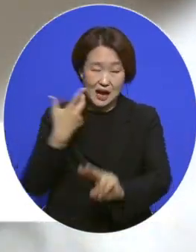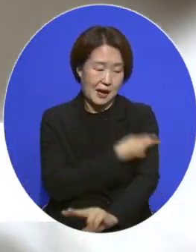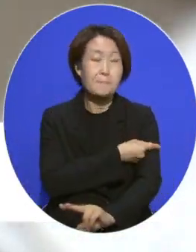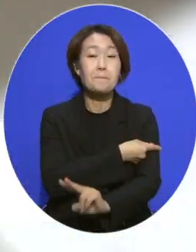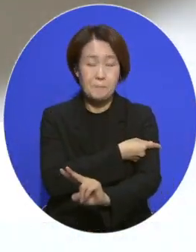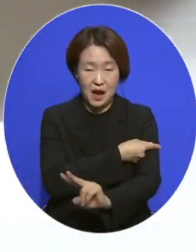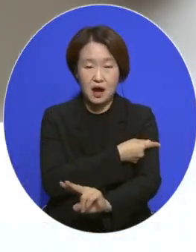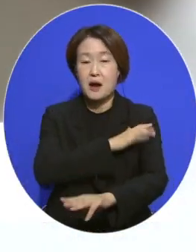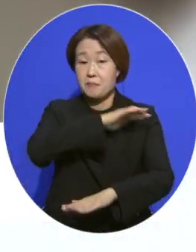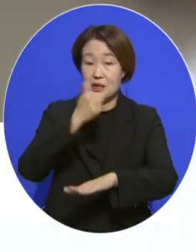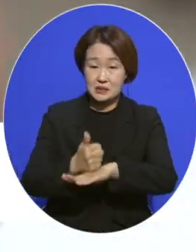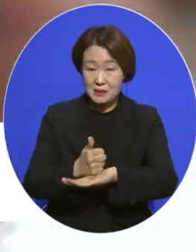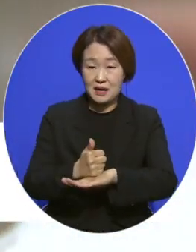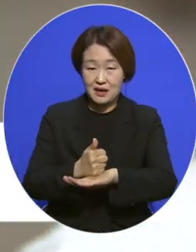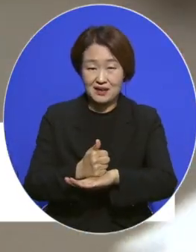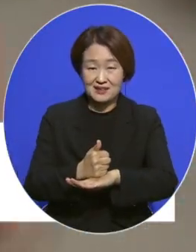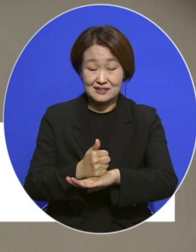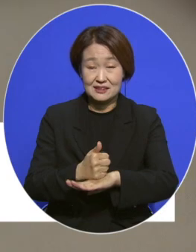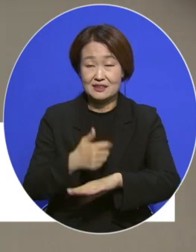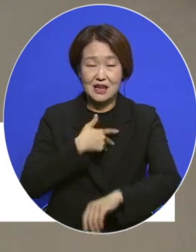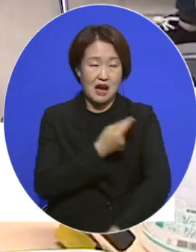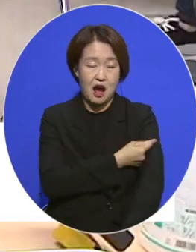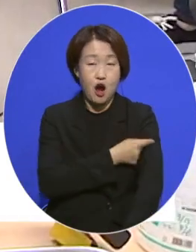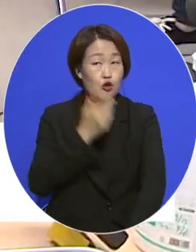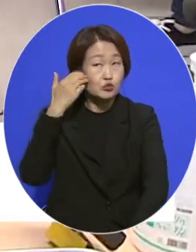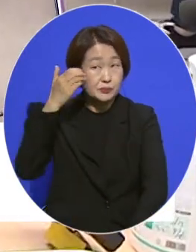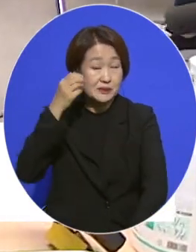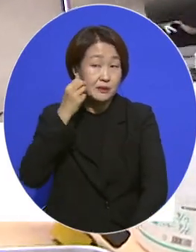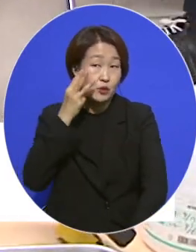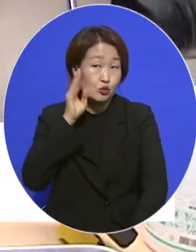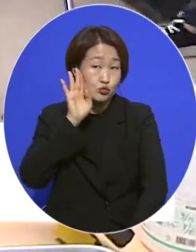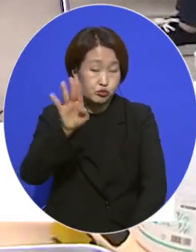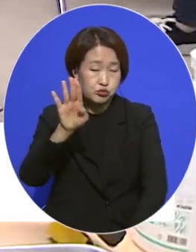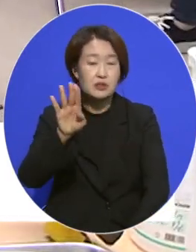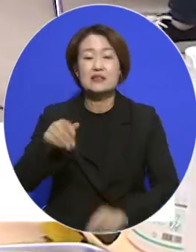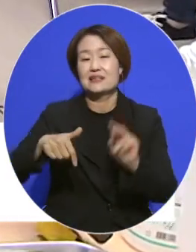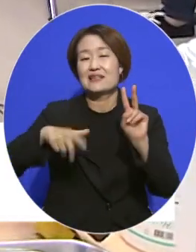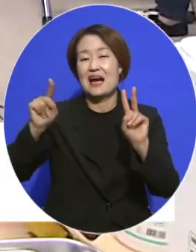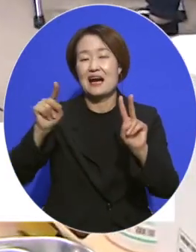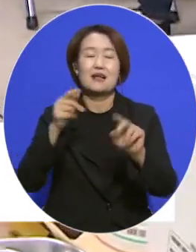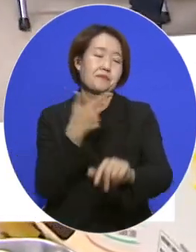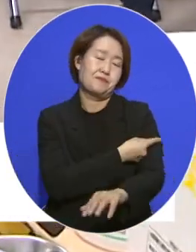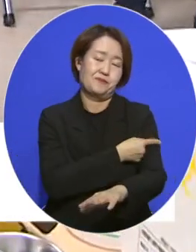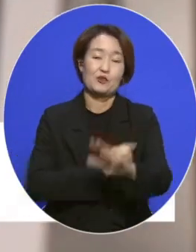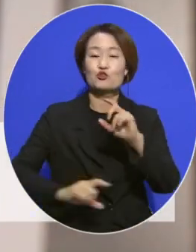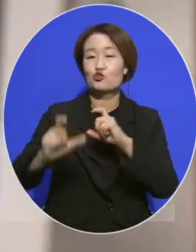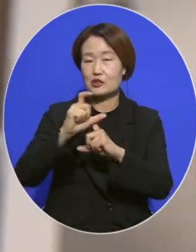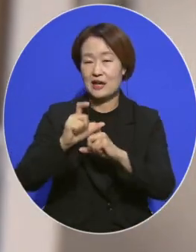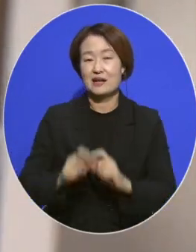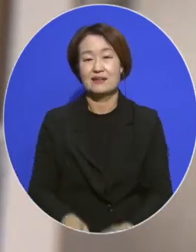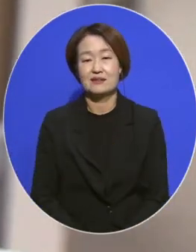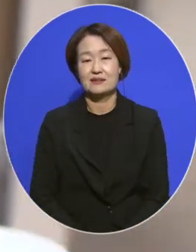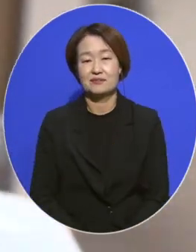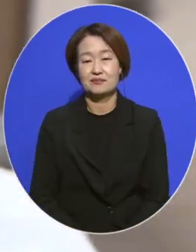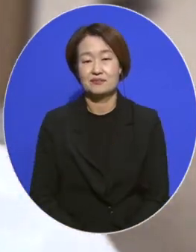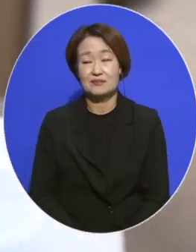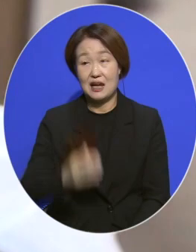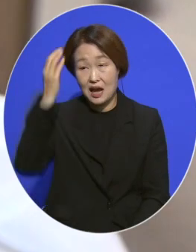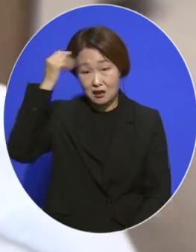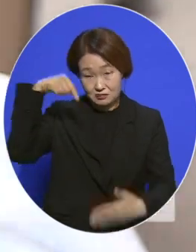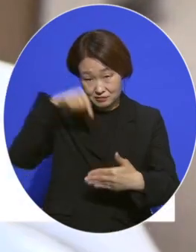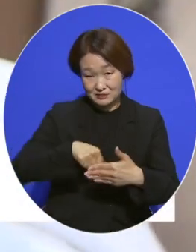완료하고 마지막으로 백신을 맞은 날부터 90일이 지났다면 이가 백신 추가 접종이 가능합니다.